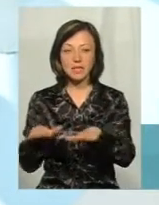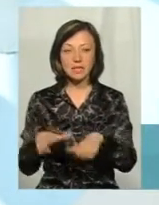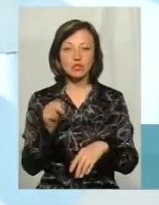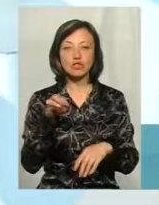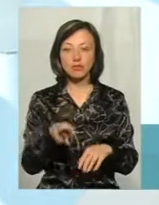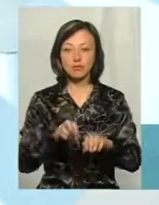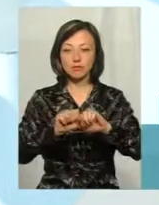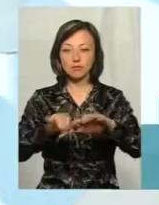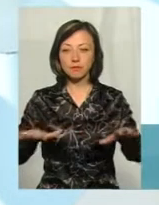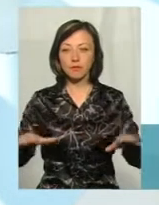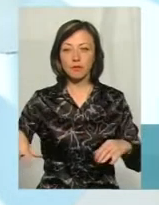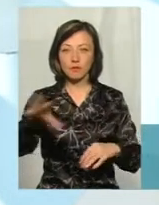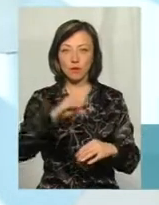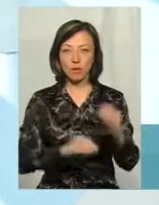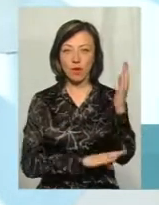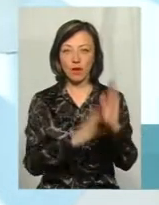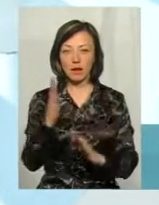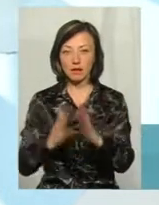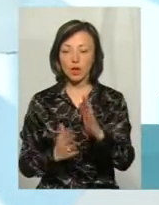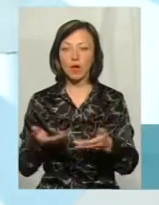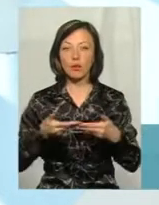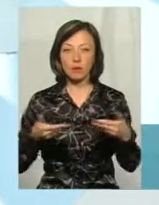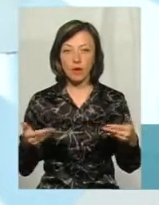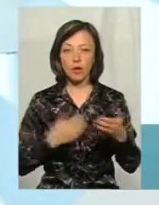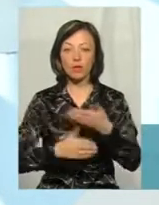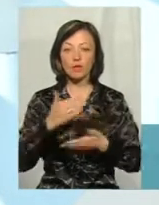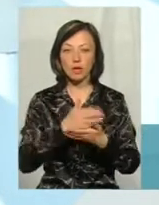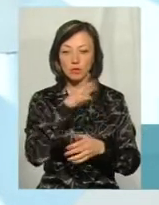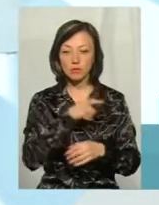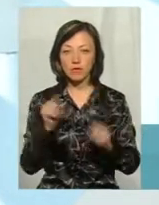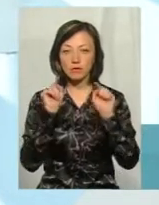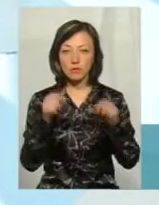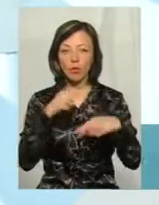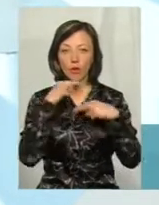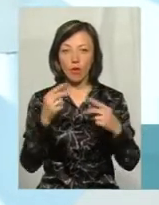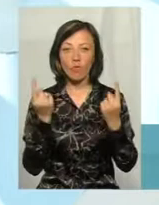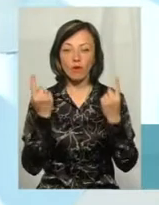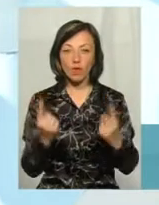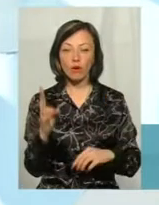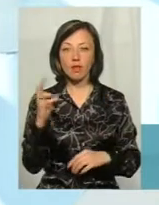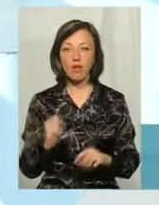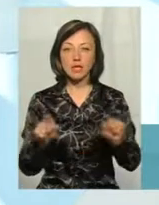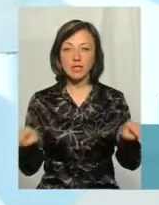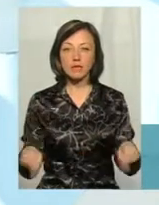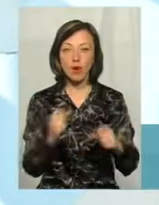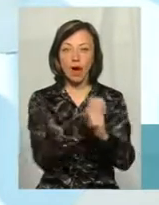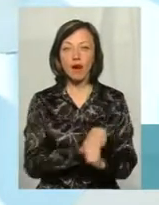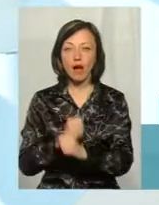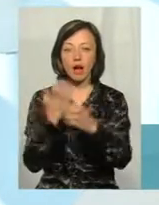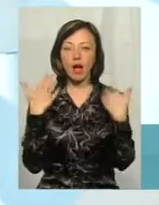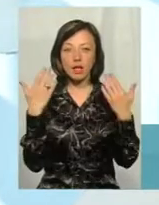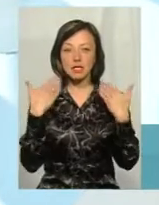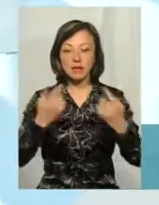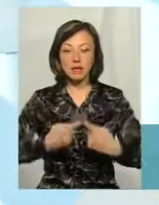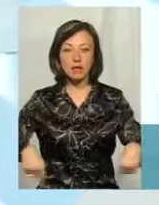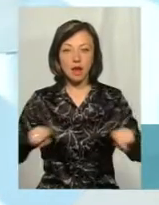вони мають відпочивати по всьому лісі. Тому ми останнім часом звертаємо велику увагу на створення рекреаційних ділянок,